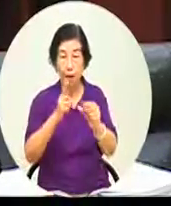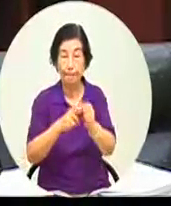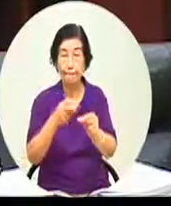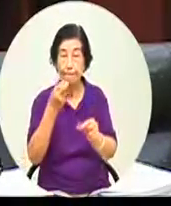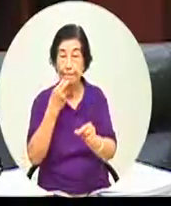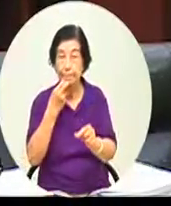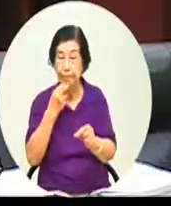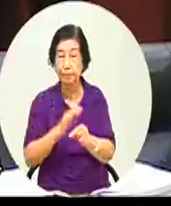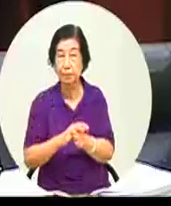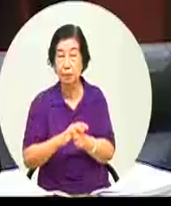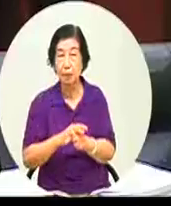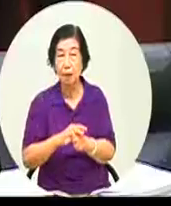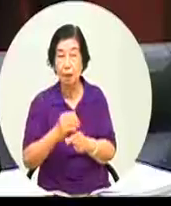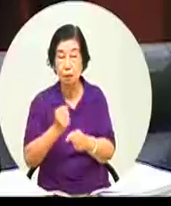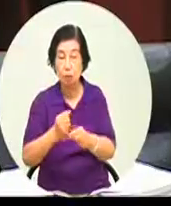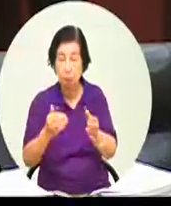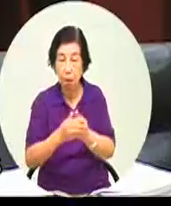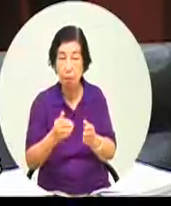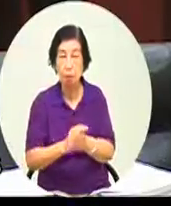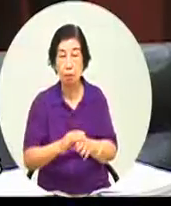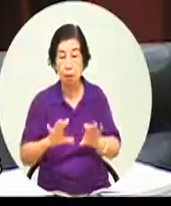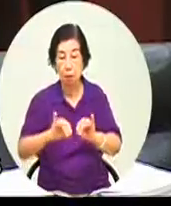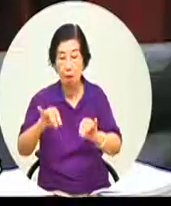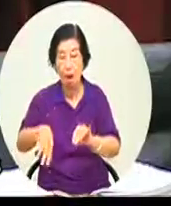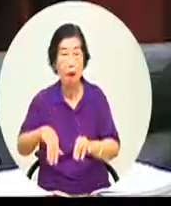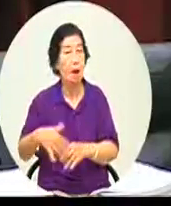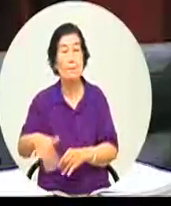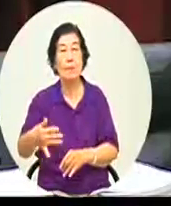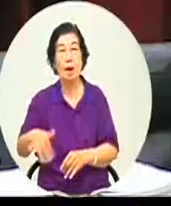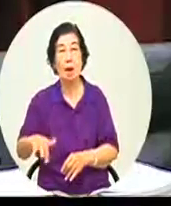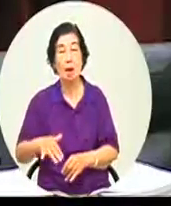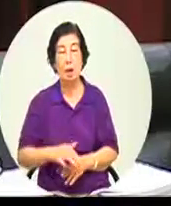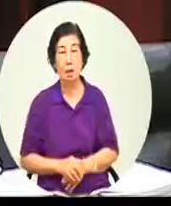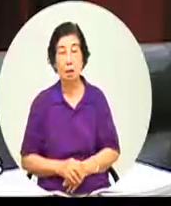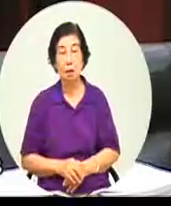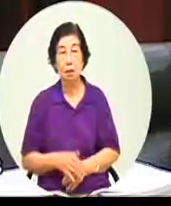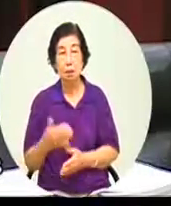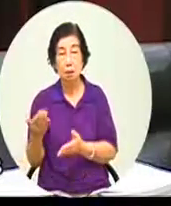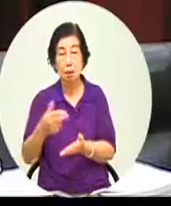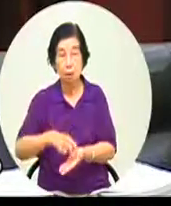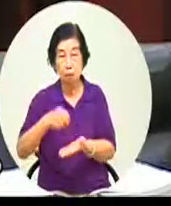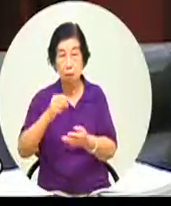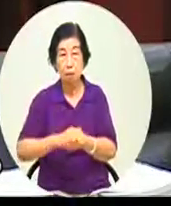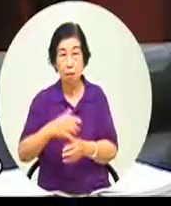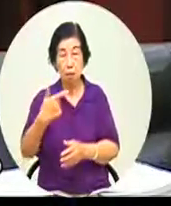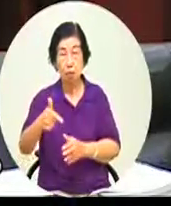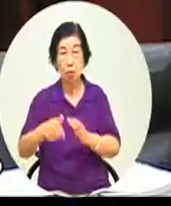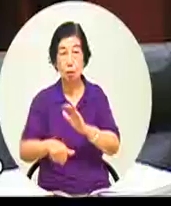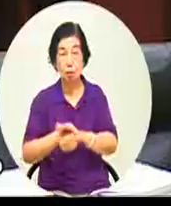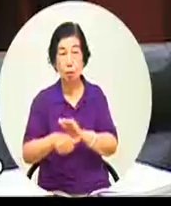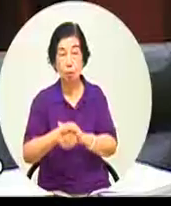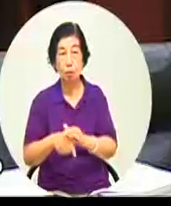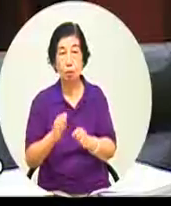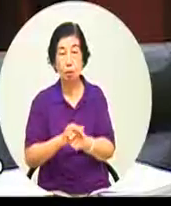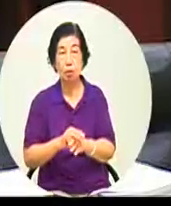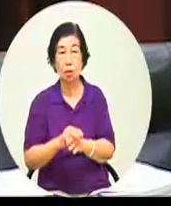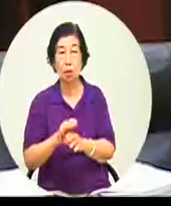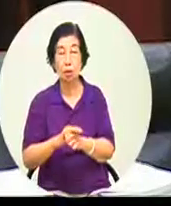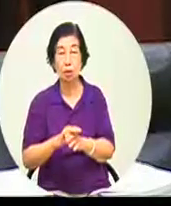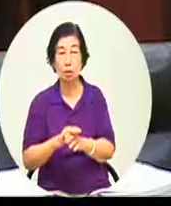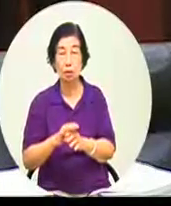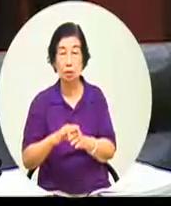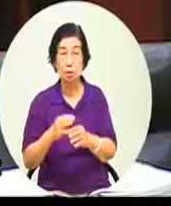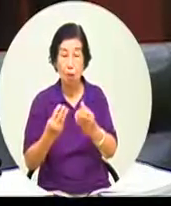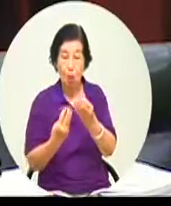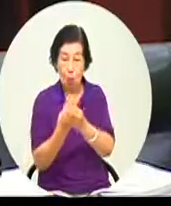方搁伫遐吼，伫遐了，搁有啦吼。头拄我有讲过，六股嘛是爱靠温泉啦，但是